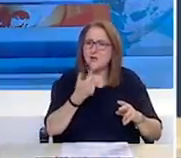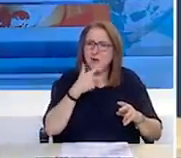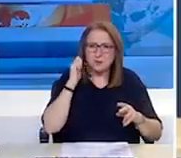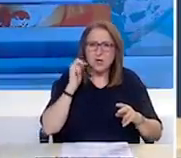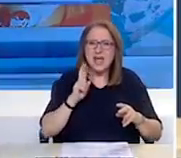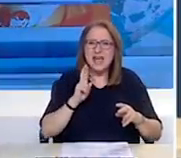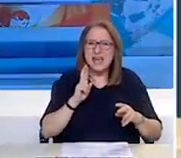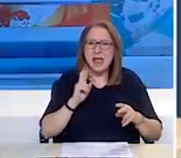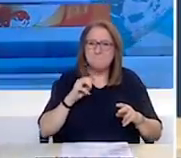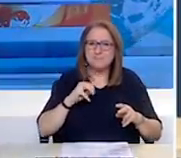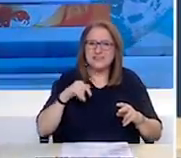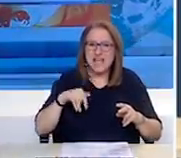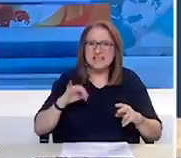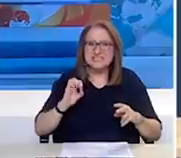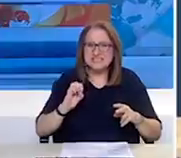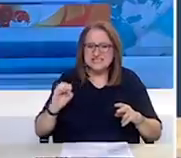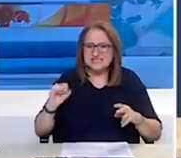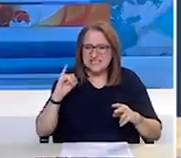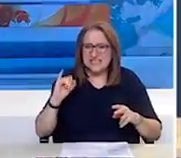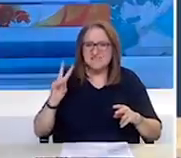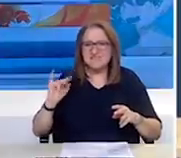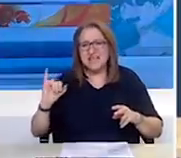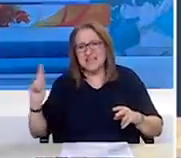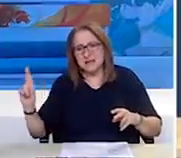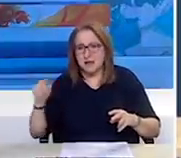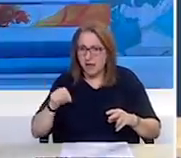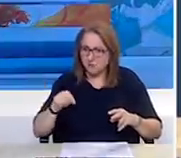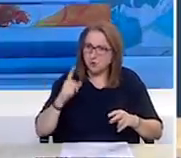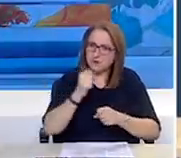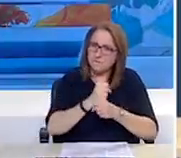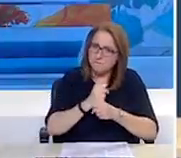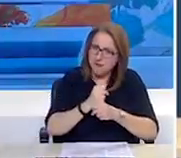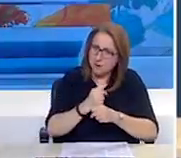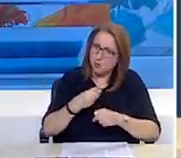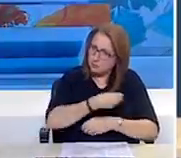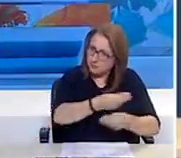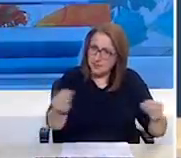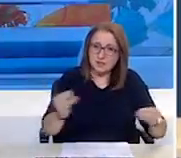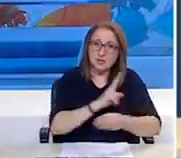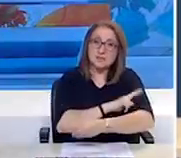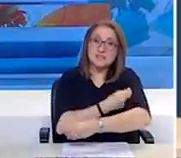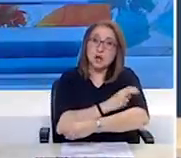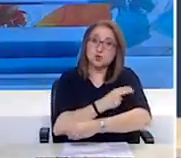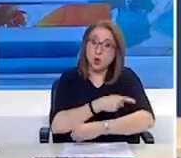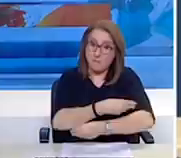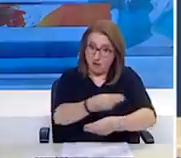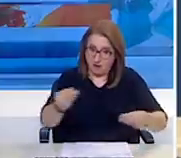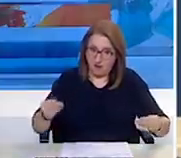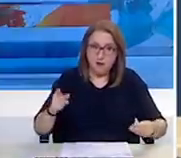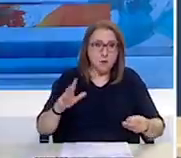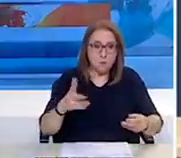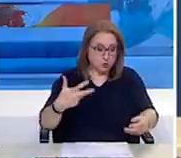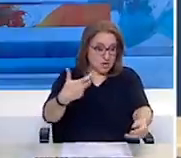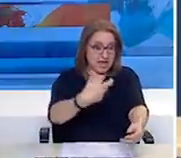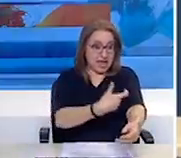Remdesivir. Είναι πλέον το πρώτο φάρμακο που εγκρίνεται για την αντιμετώπιση της νόσου σε νοσοκομιακό επίπεδο. Ένα φάρμακο που δίνεται